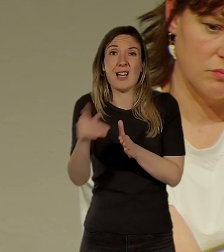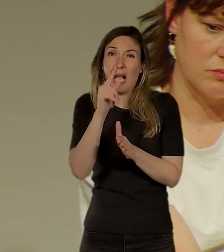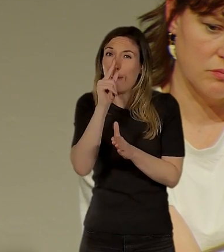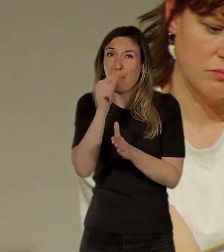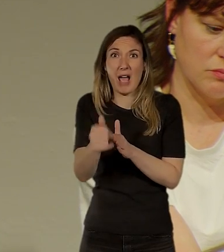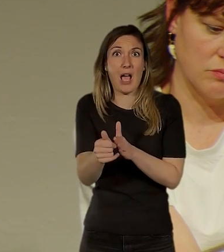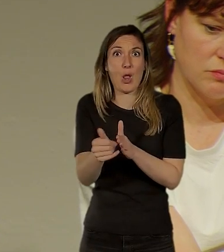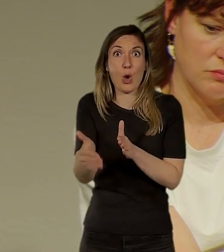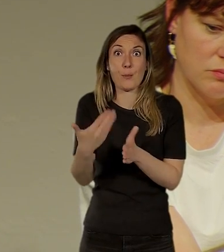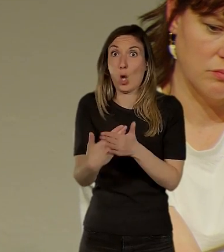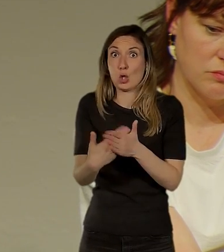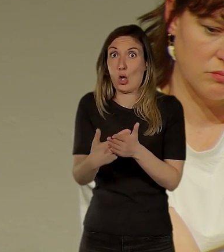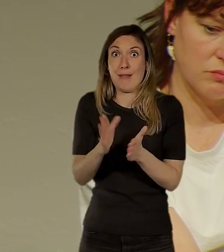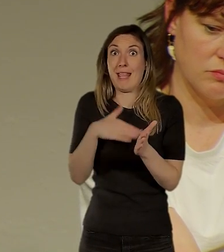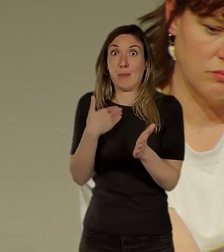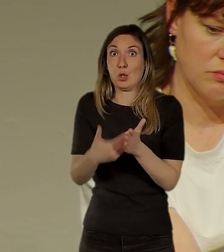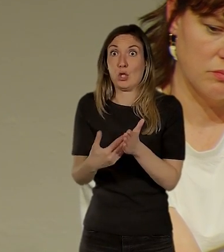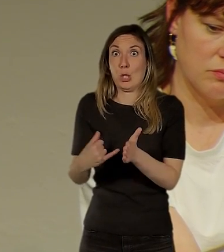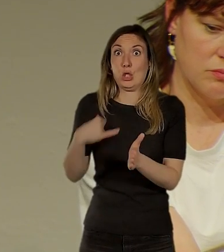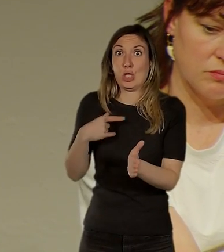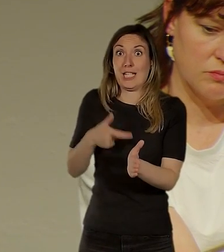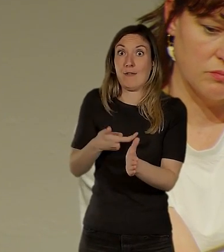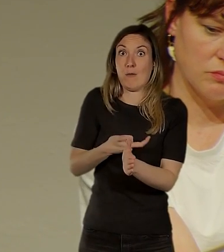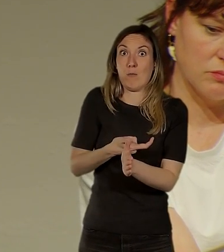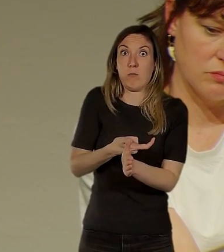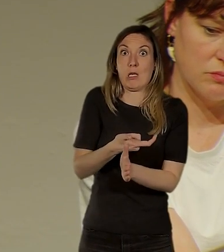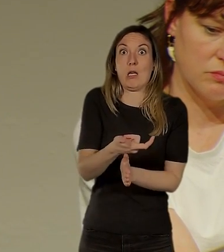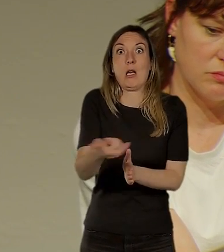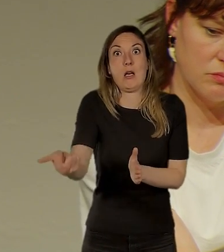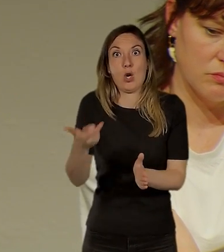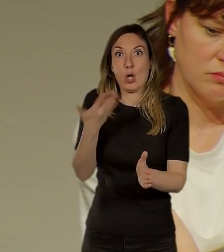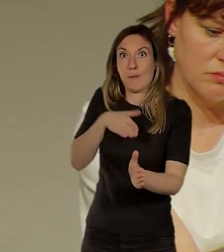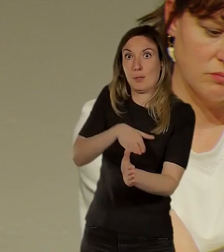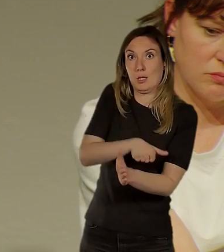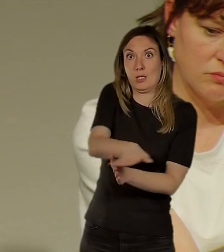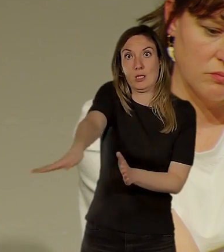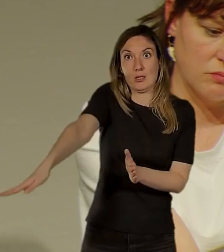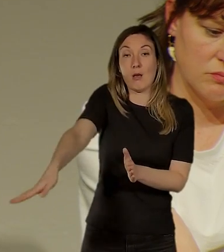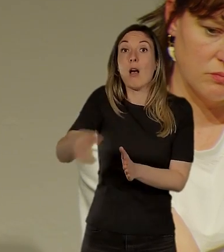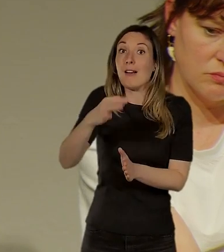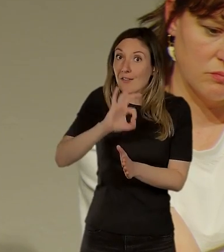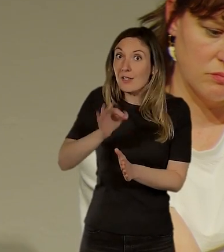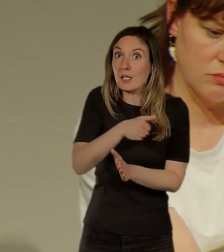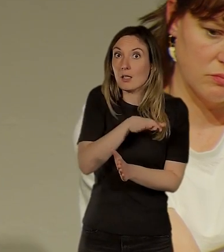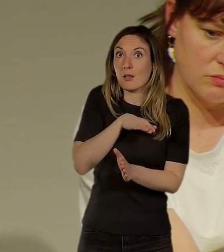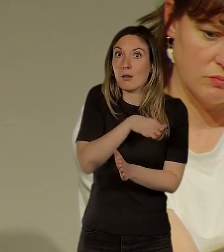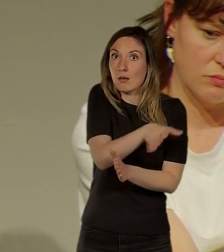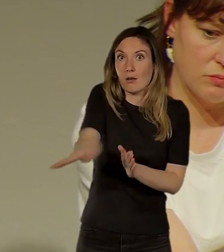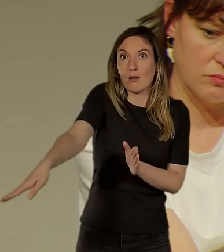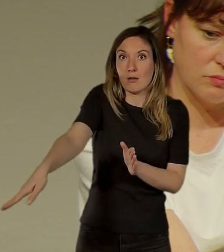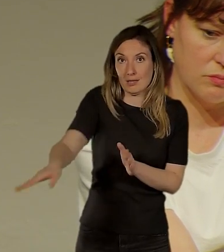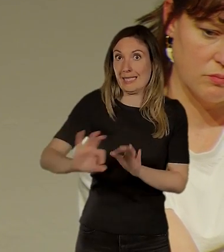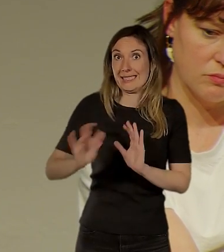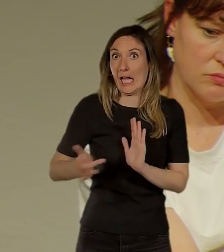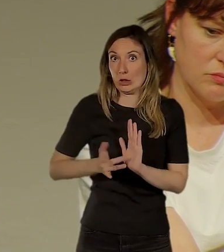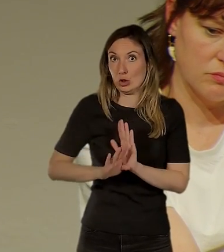přehnaná a prostě to se dá ujezdit i když tam ten odbočovák prostě není takhle jako obludný. A